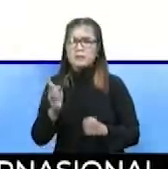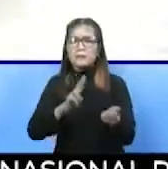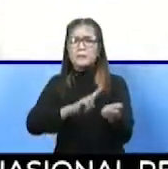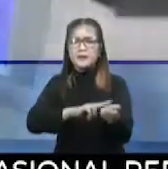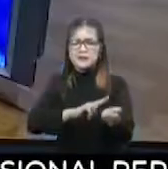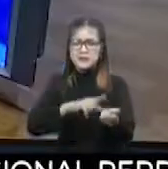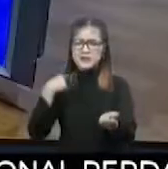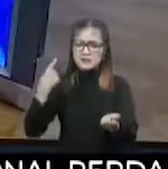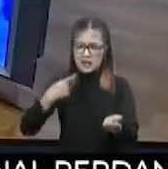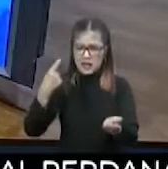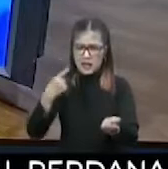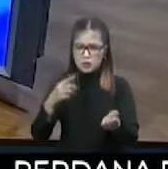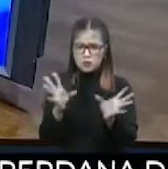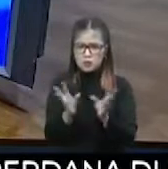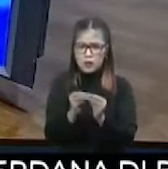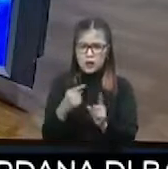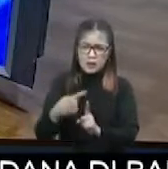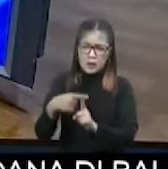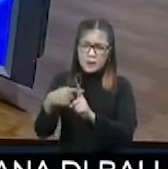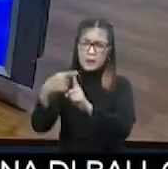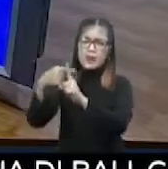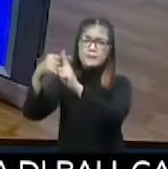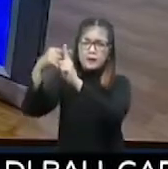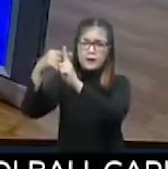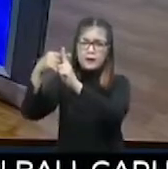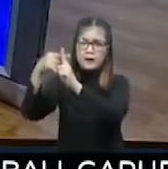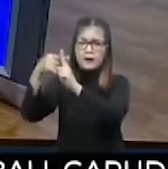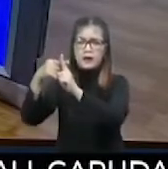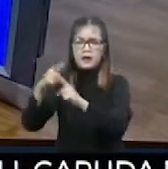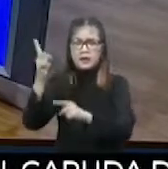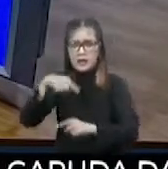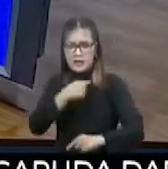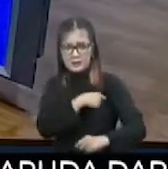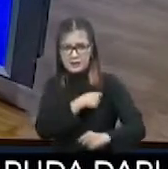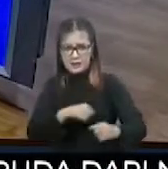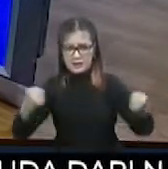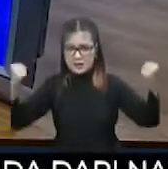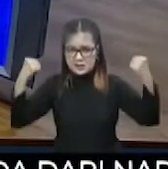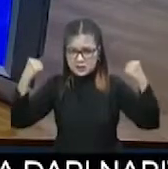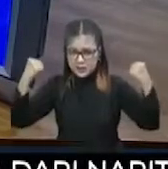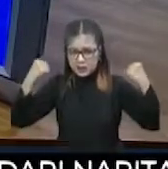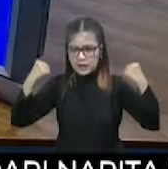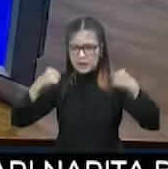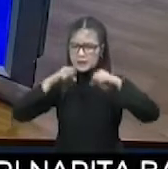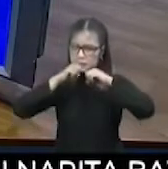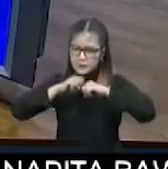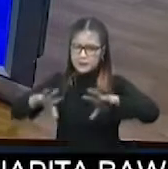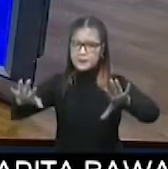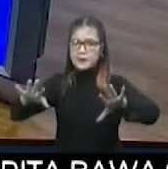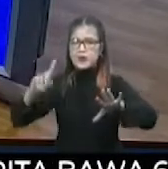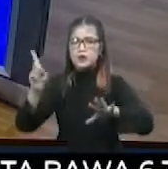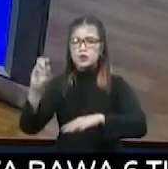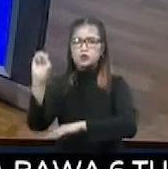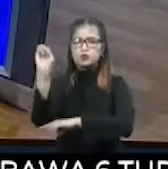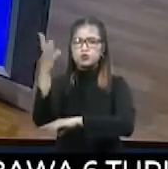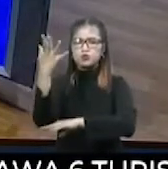Baik, dokter, terakhir nih, Dok, kalau kita melihat dari prediksi Menteri Kesehatan menyatakan bahwa puncak tertinggi dari kasus COVID-19 gelombang